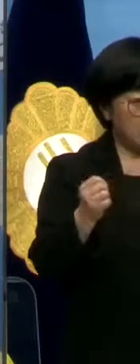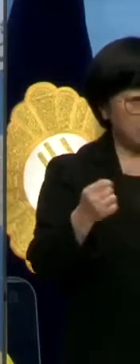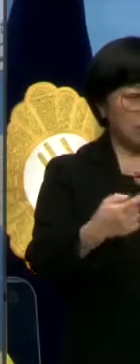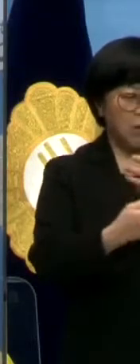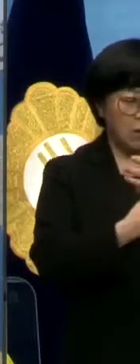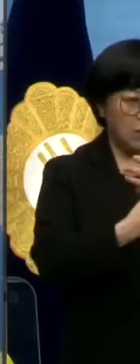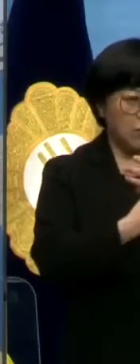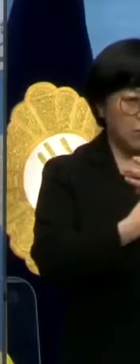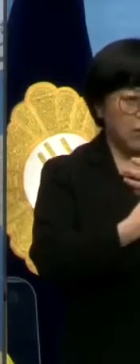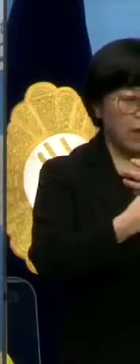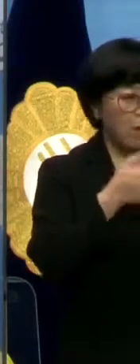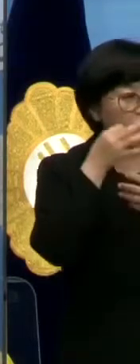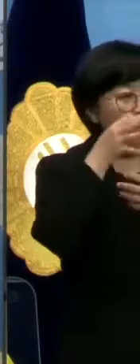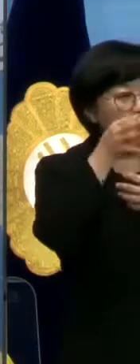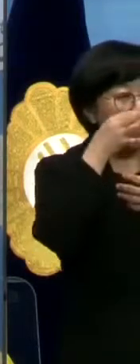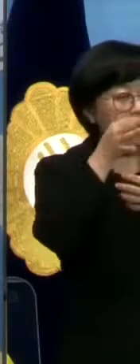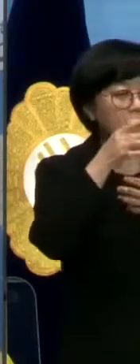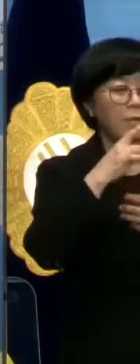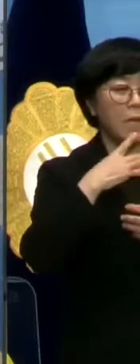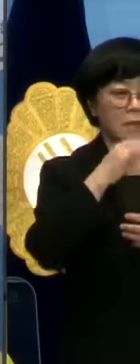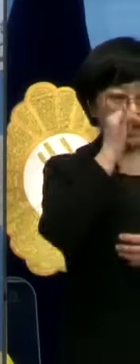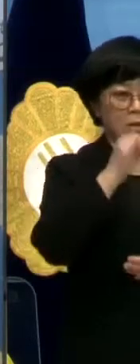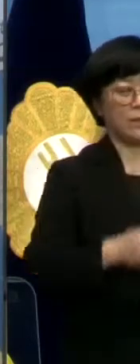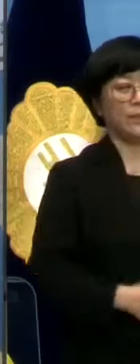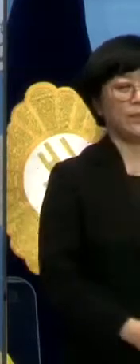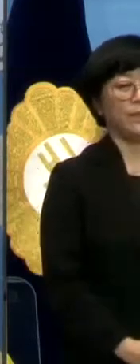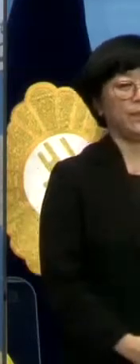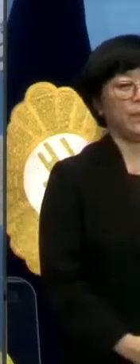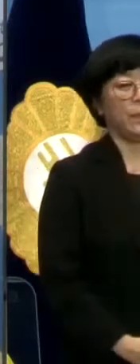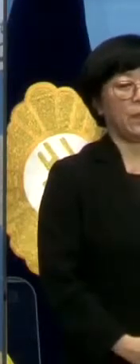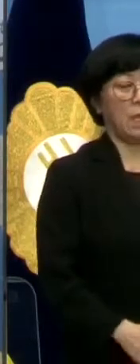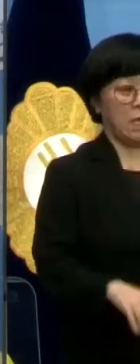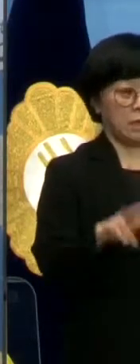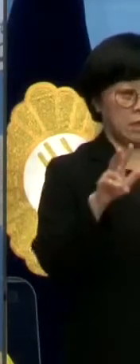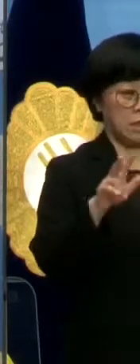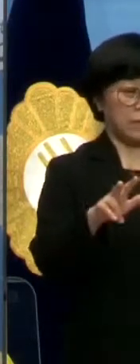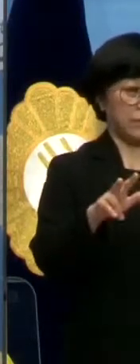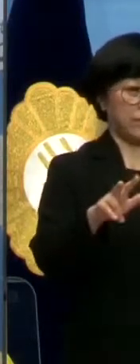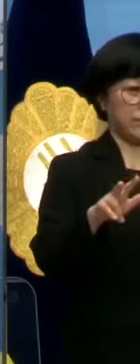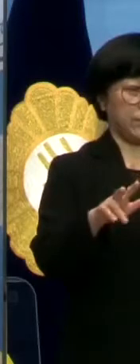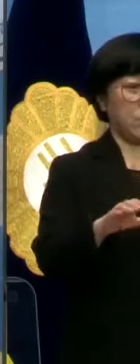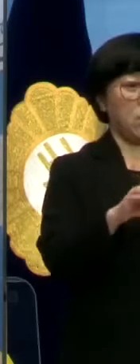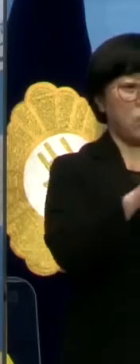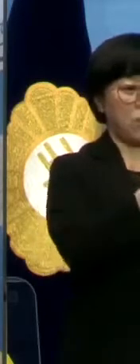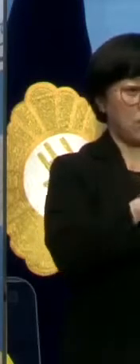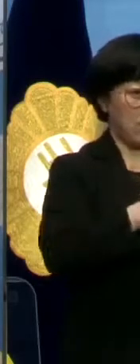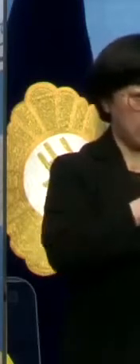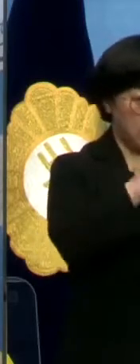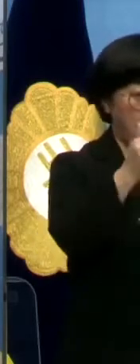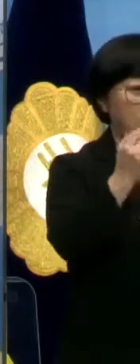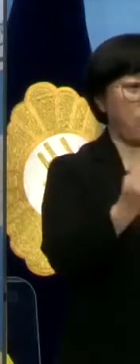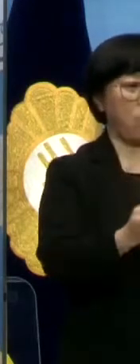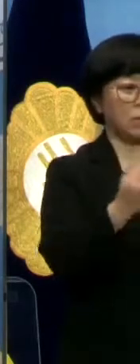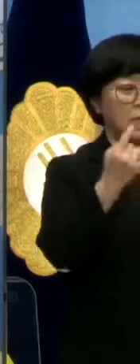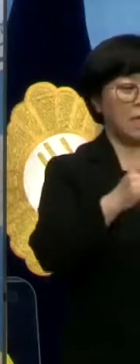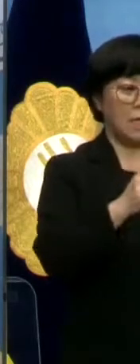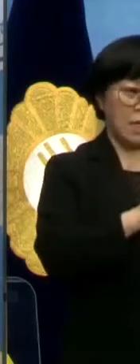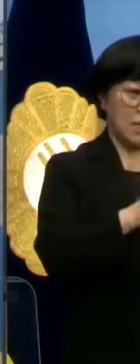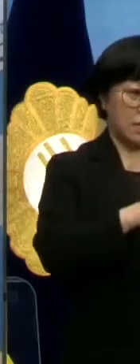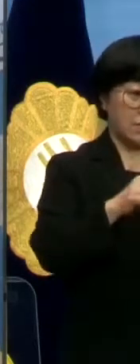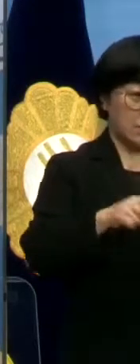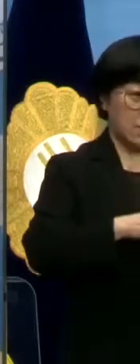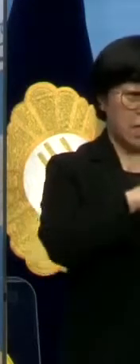생색은 자신들이 다 내고 있습니다. 지금 코로나 극복보다